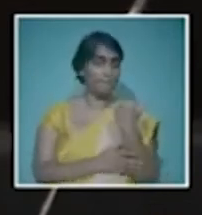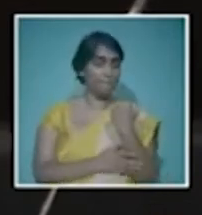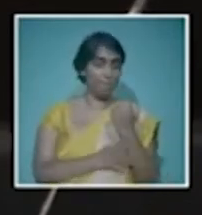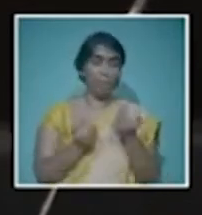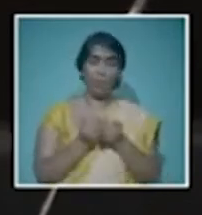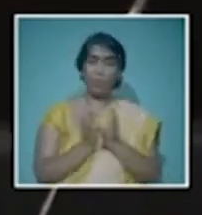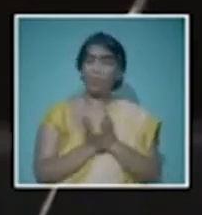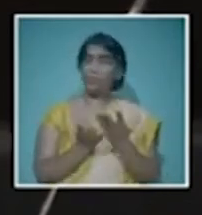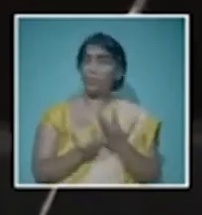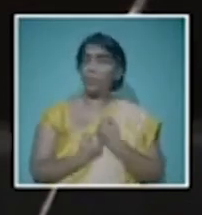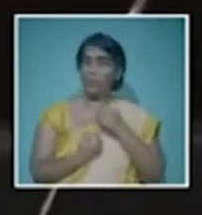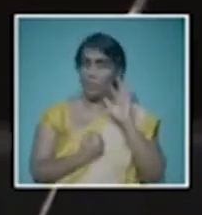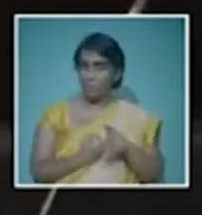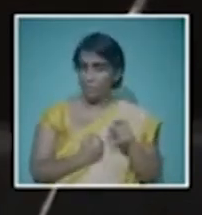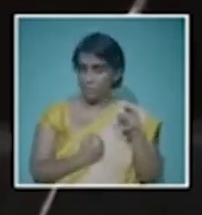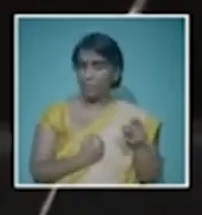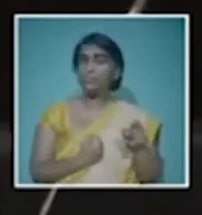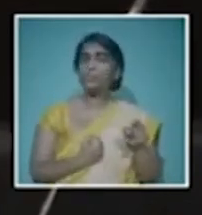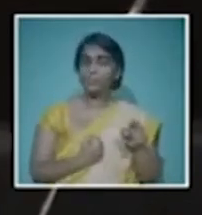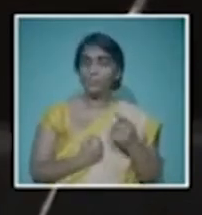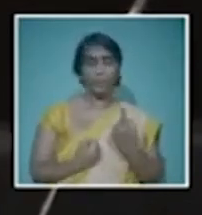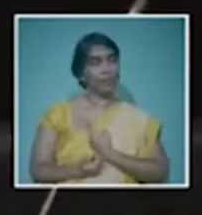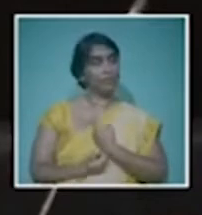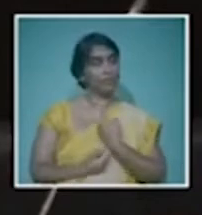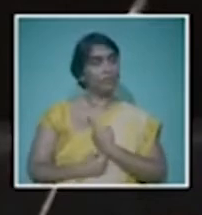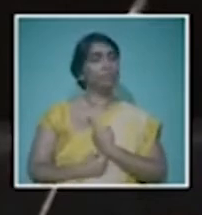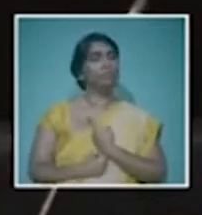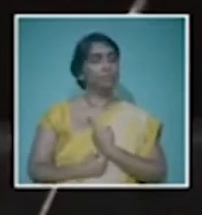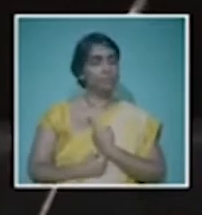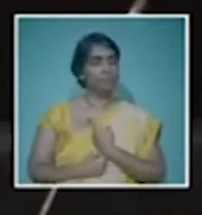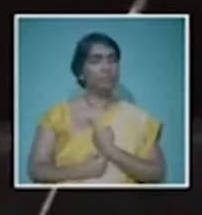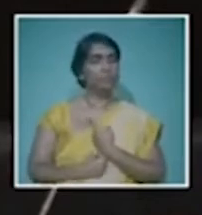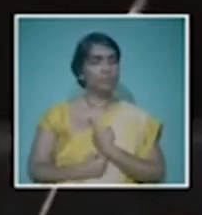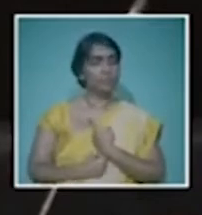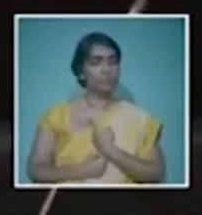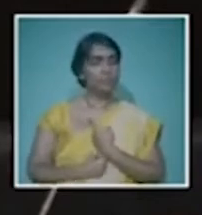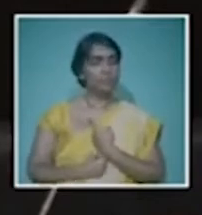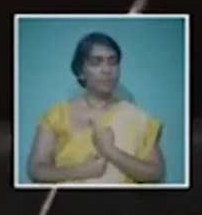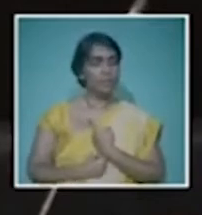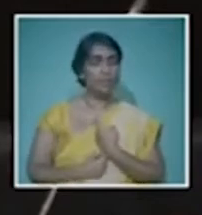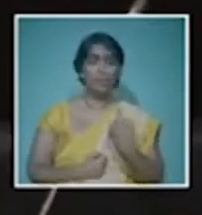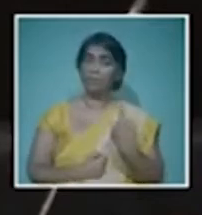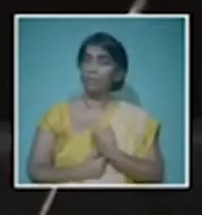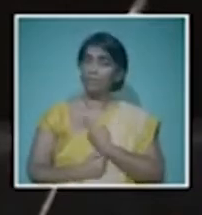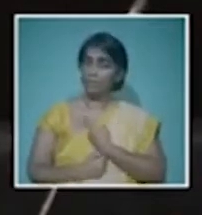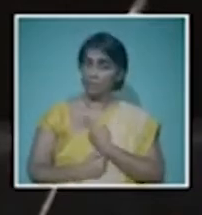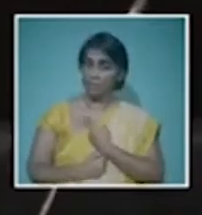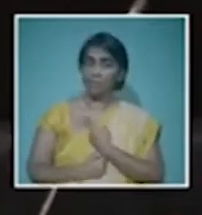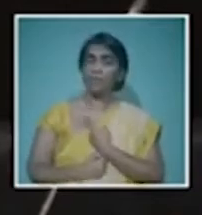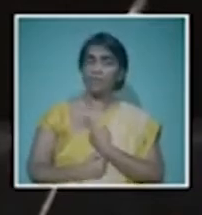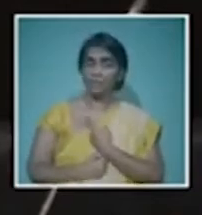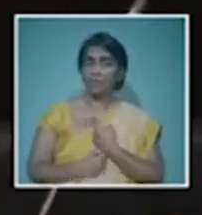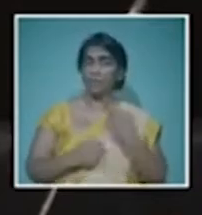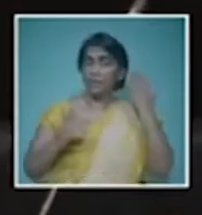நாடாளுமன்றில் அரசியலமைப்பின் 22ஆம் திருத்த சட்டம் மூலம் மீதான விவாதத்தில் உரையாற்றும் போது இதனை தெரிவித்தார்.